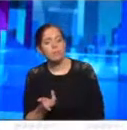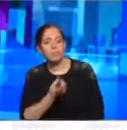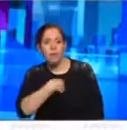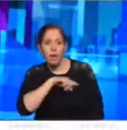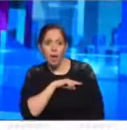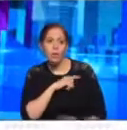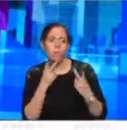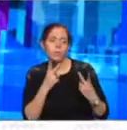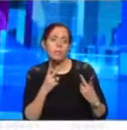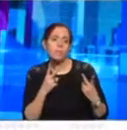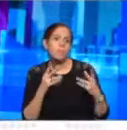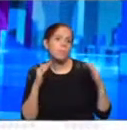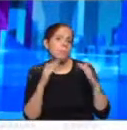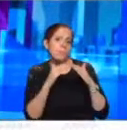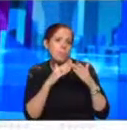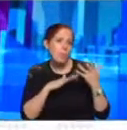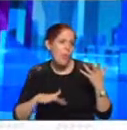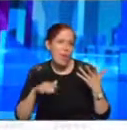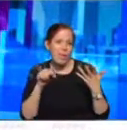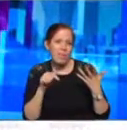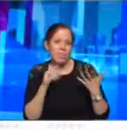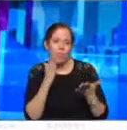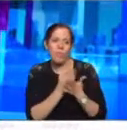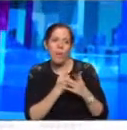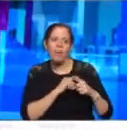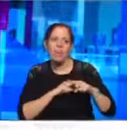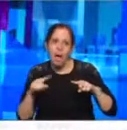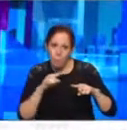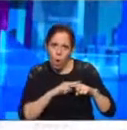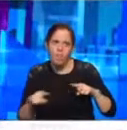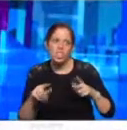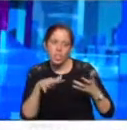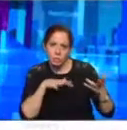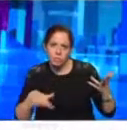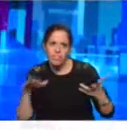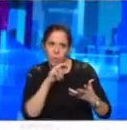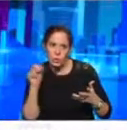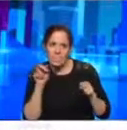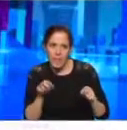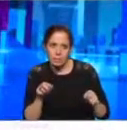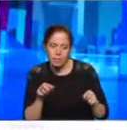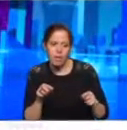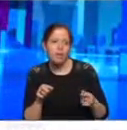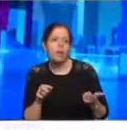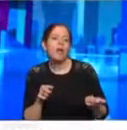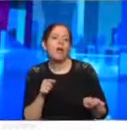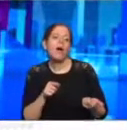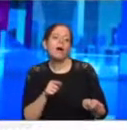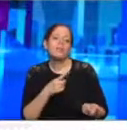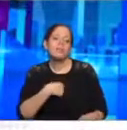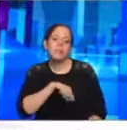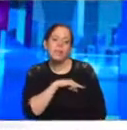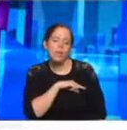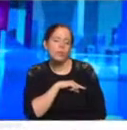אנחנו בעצם, כל הבית פה בעצם, הוא כבר כמה חודשים סביב כל הנושא הזה. אז אנחנו